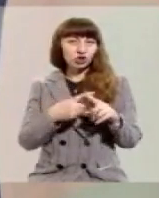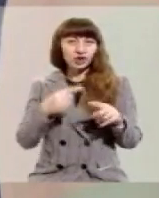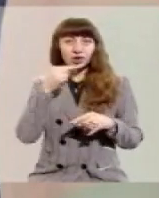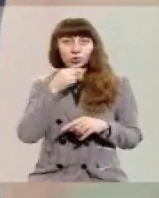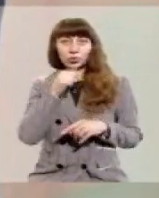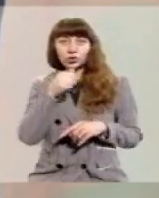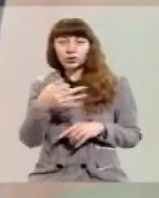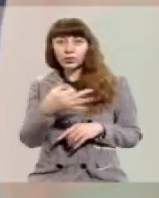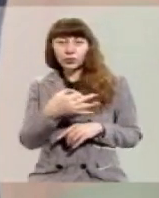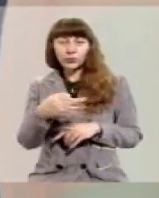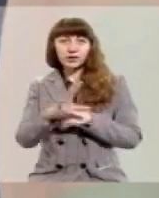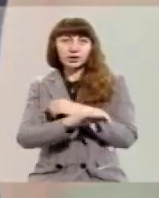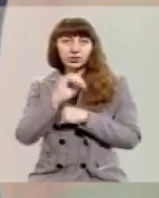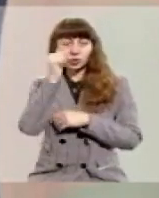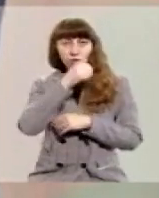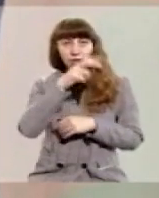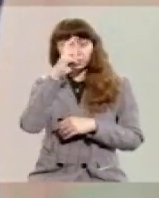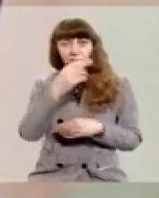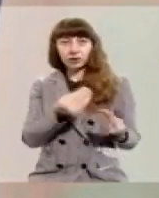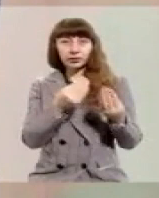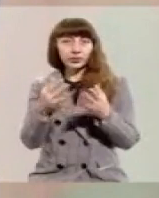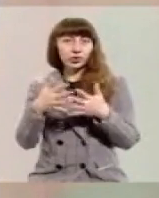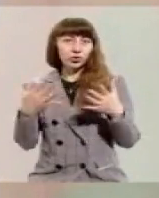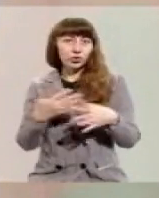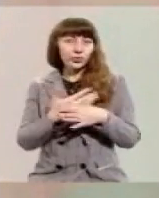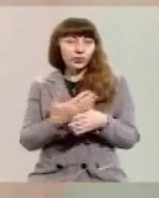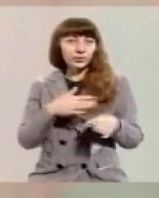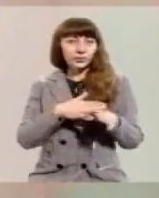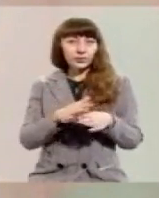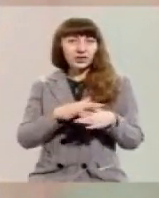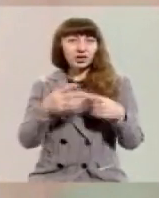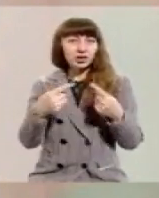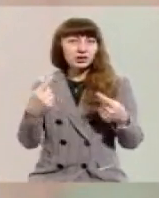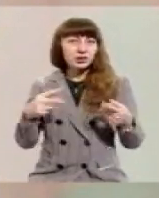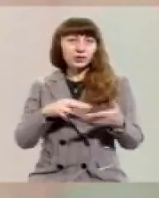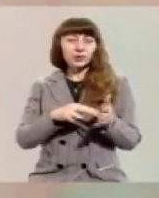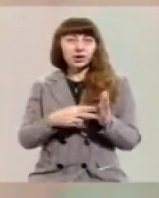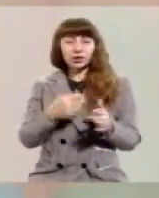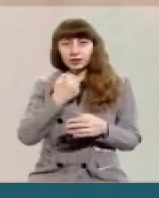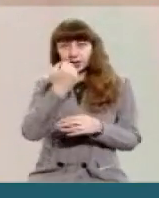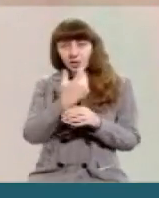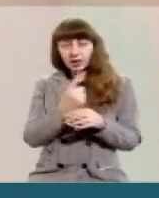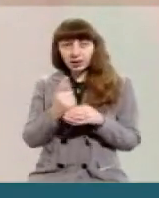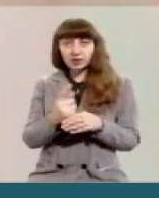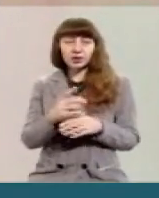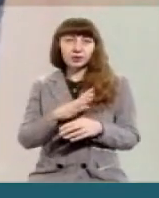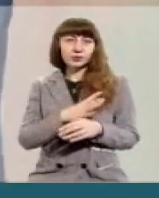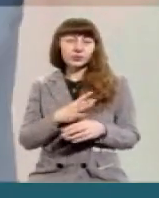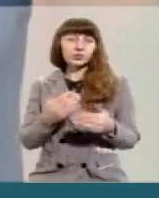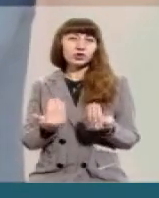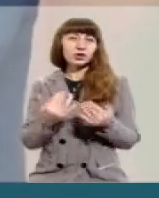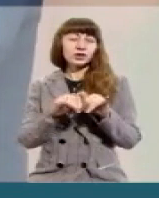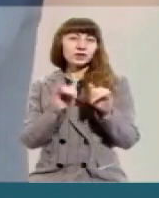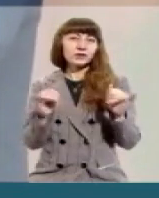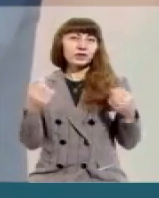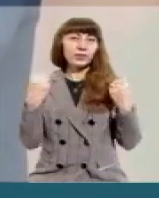жылдары мемлекет үлкен көмектер көрсетіп, түрлі жобалар қолға алынды. Соның арқасында аталмыш сала қарқын ала бастады.